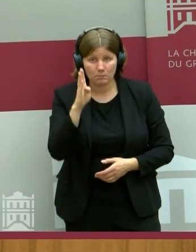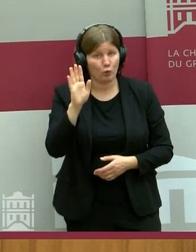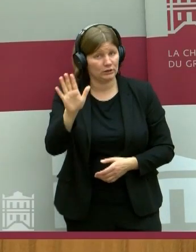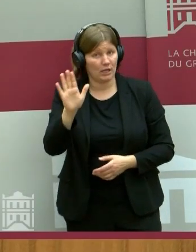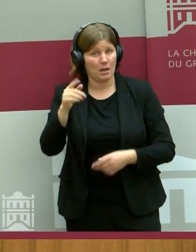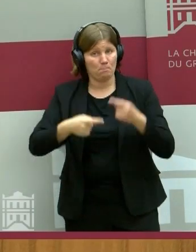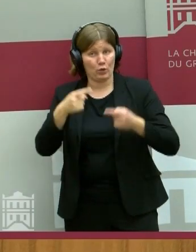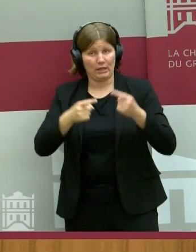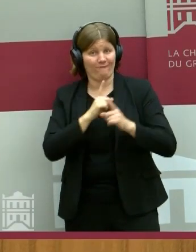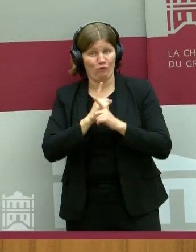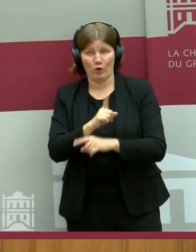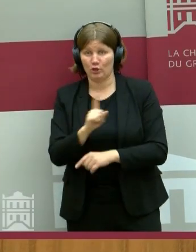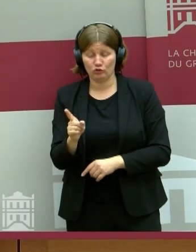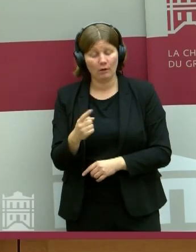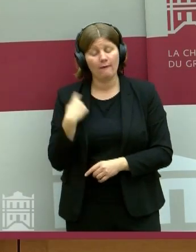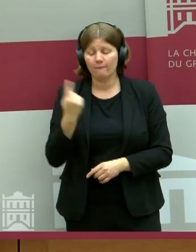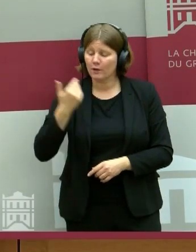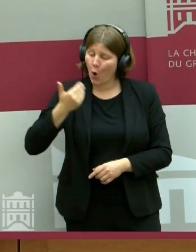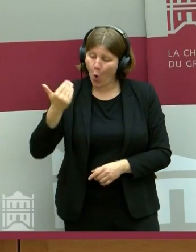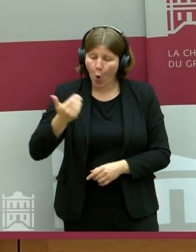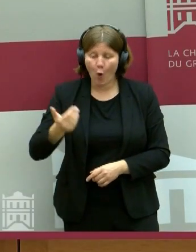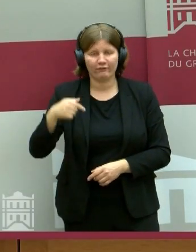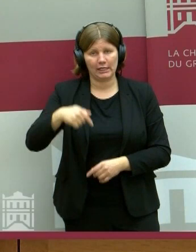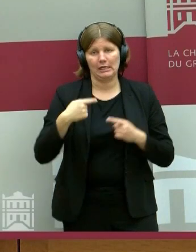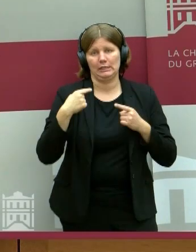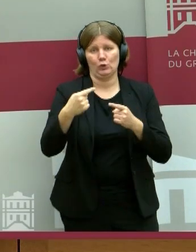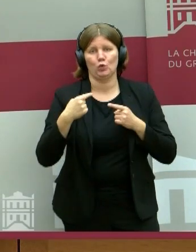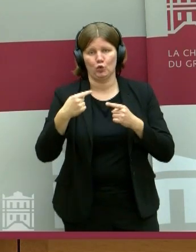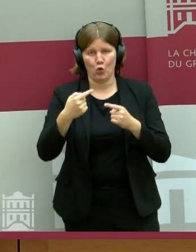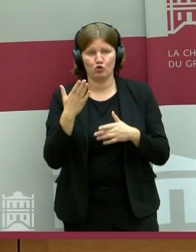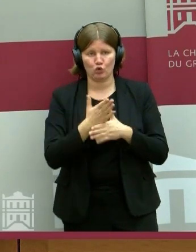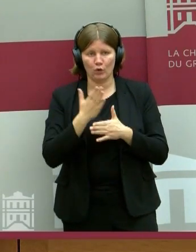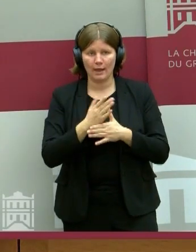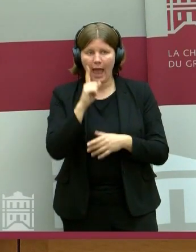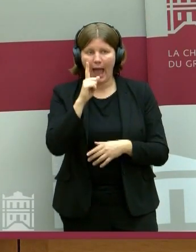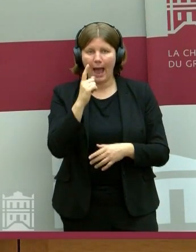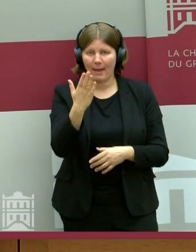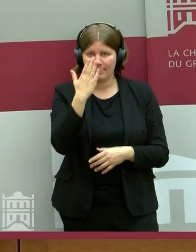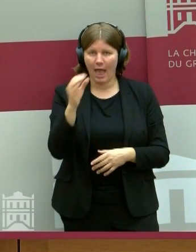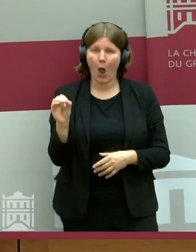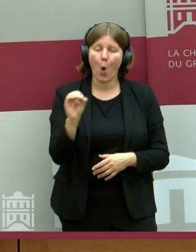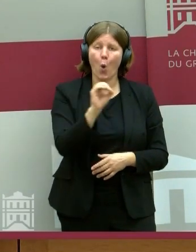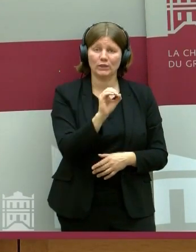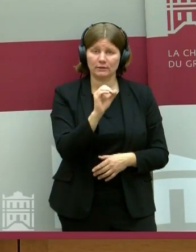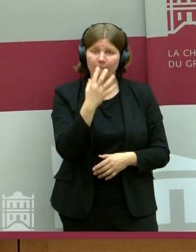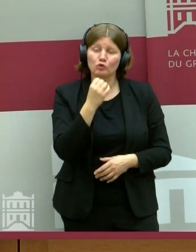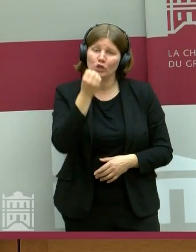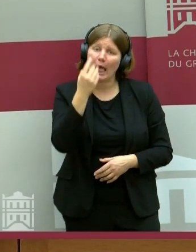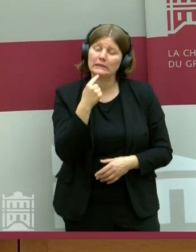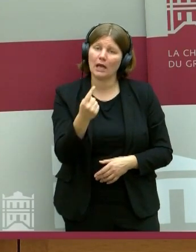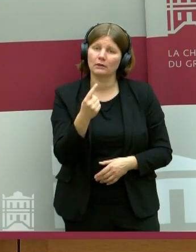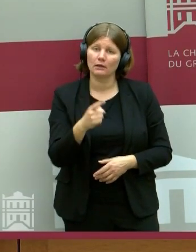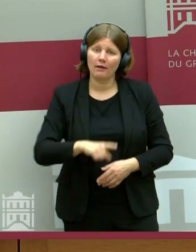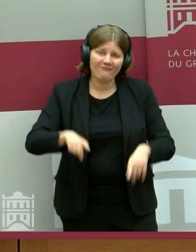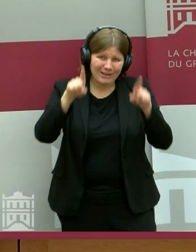weiß das, wir hatten den DAX gelehnt, hier mit ihm zu diskutieren. Aber am neuen Osten, Herr Asselborn, wünsche ich ganz klar sagen, dass wir die Diabolisierung